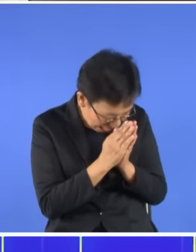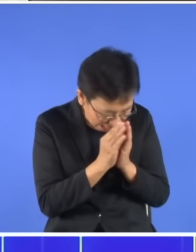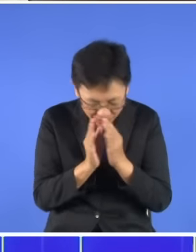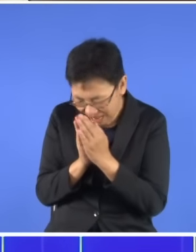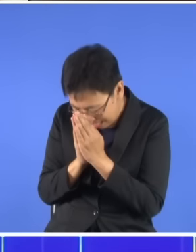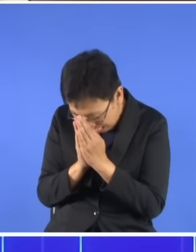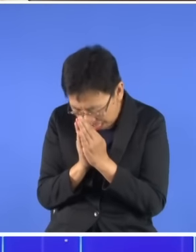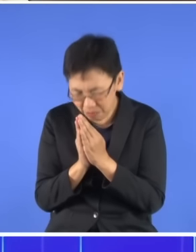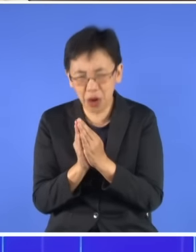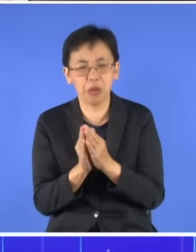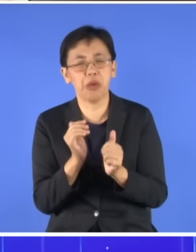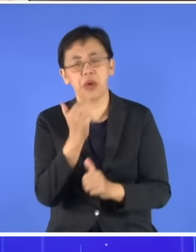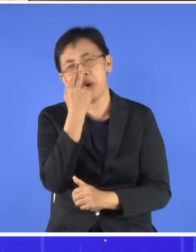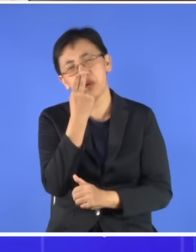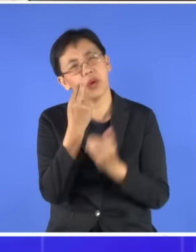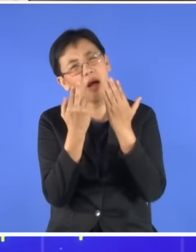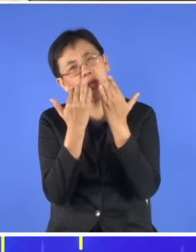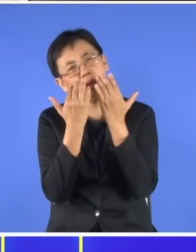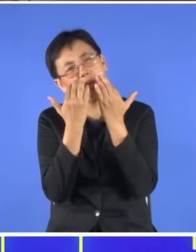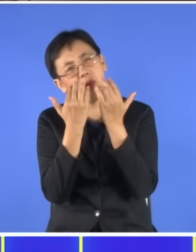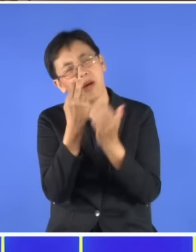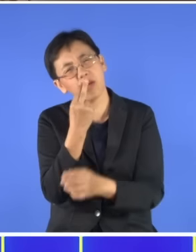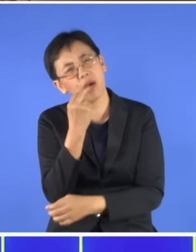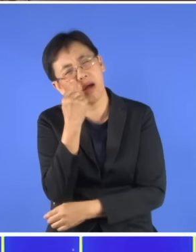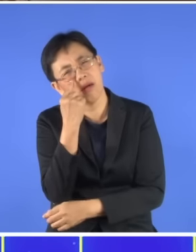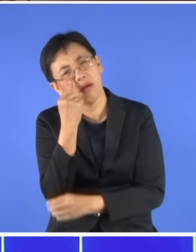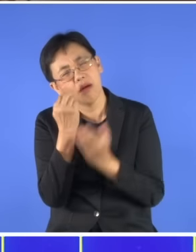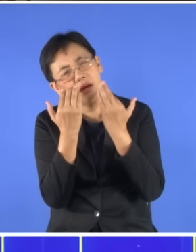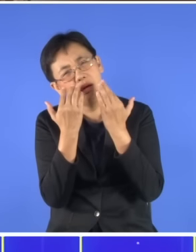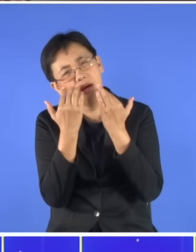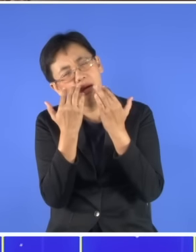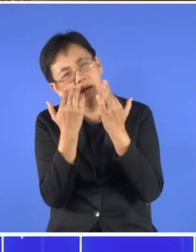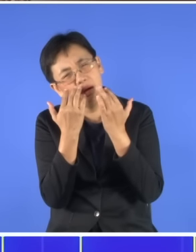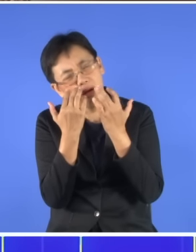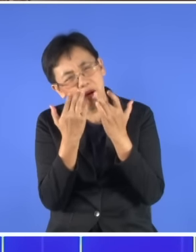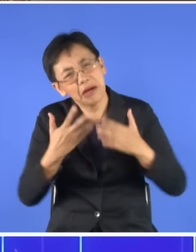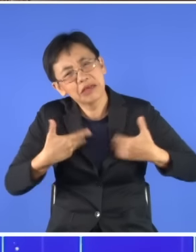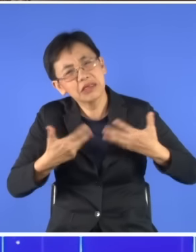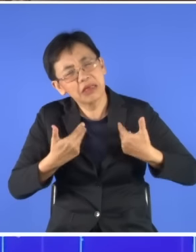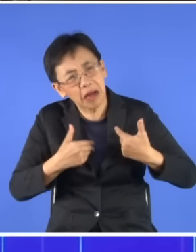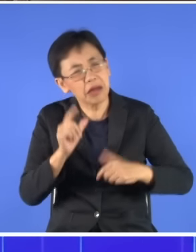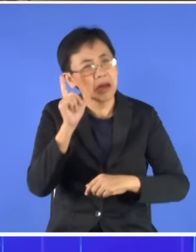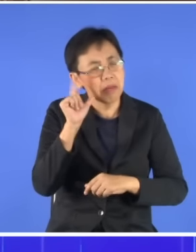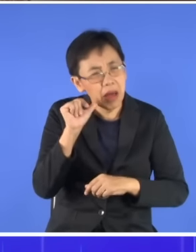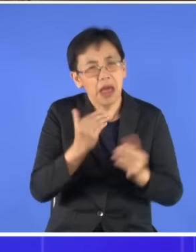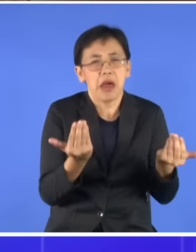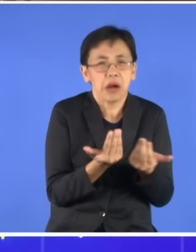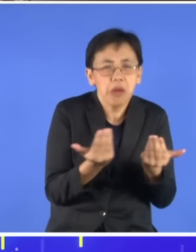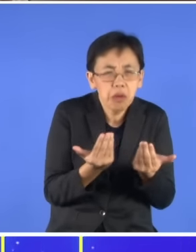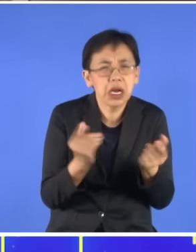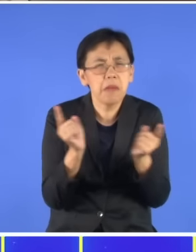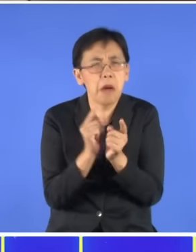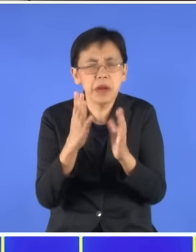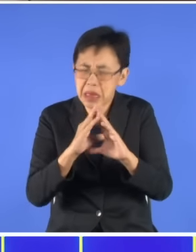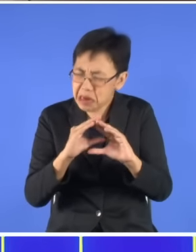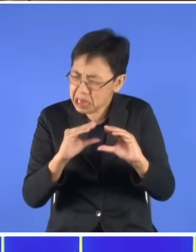ฮะดูสภาพนี้ไอ้วันนั้นนี่แหละครับคนเห็นน้ำตารื้นเลยนะนะครับเนี่ยดีใจนะฮะที่ลูกพลัดพรากจากแม่แล้วก็มาเจอกัน